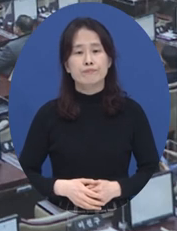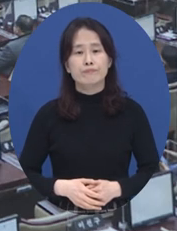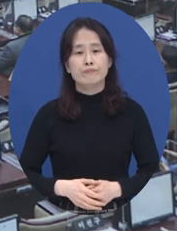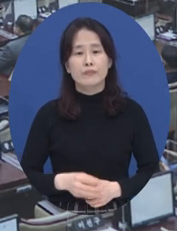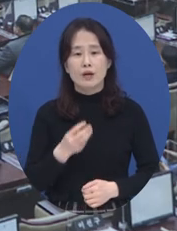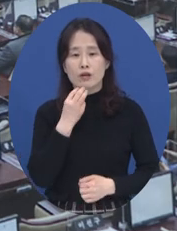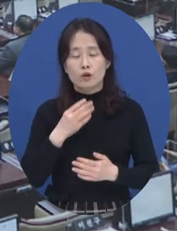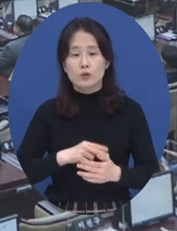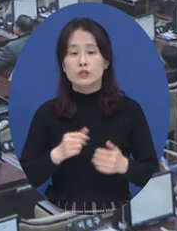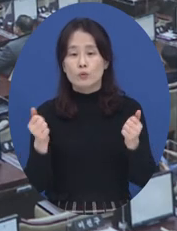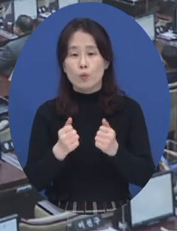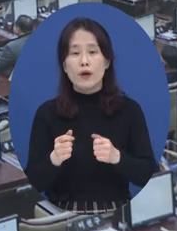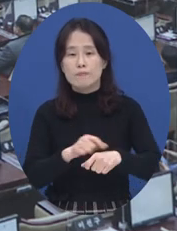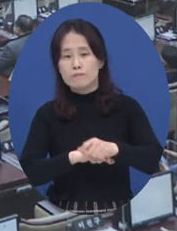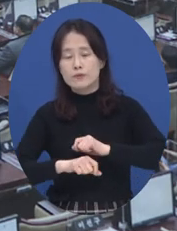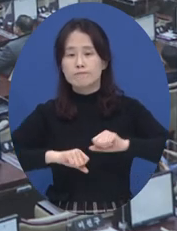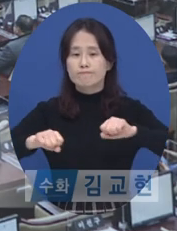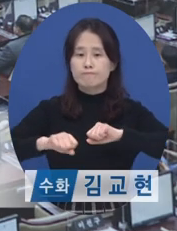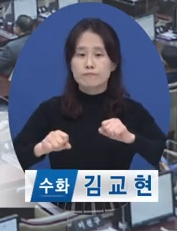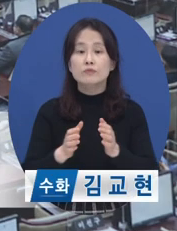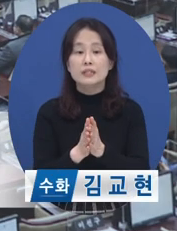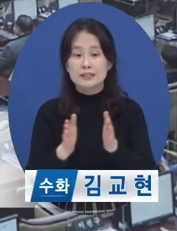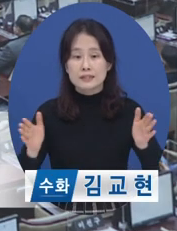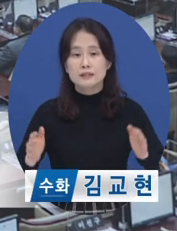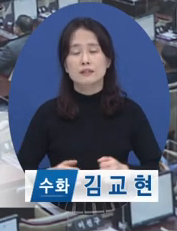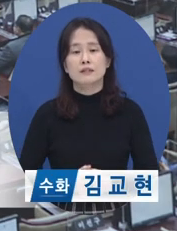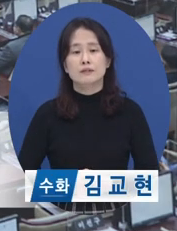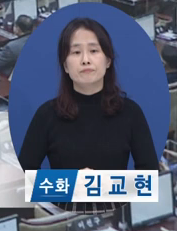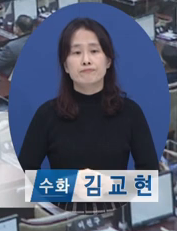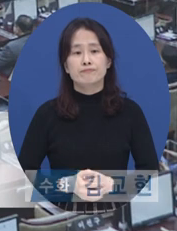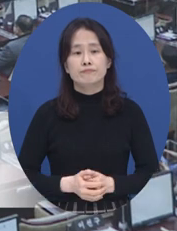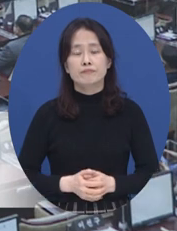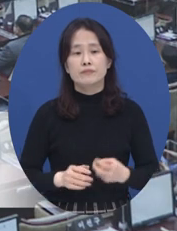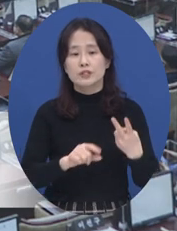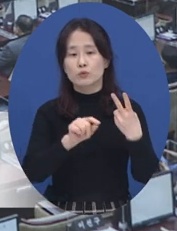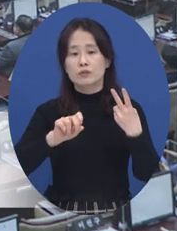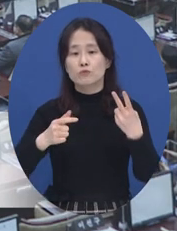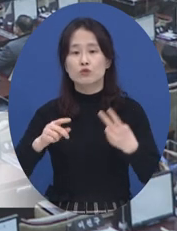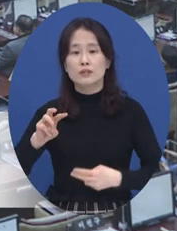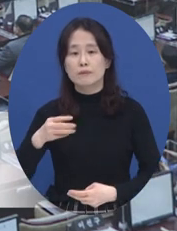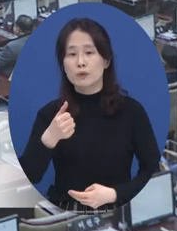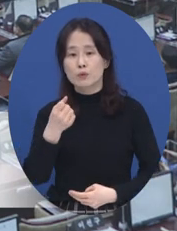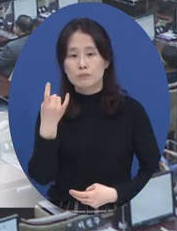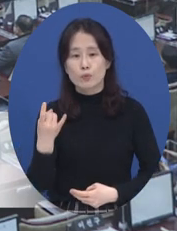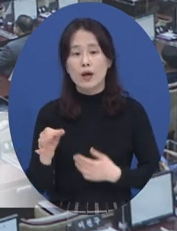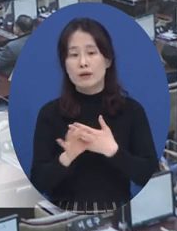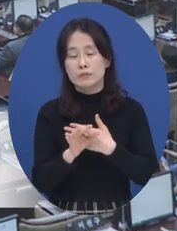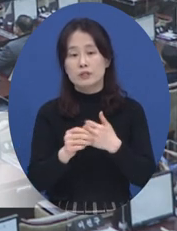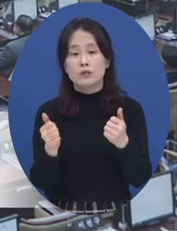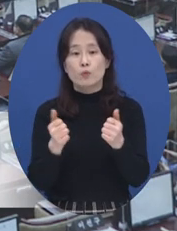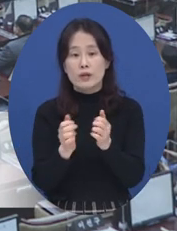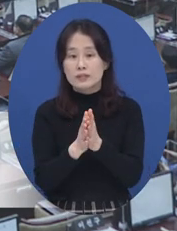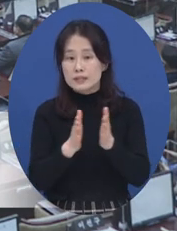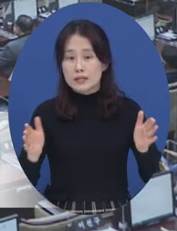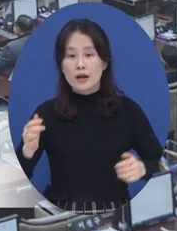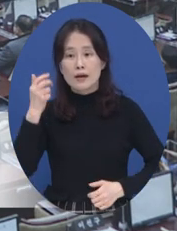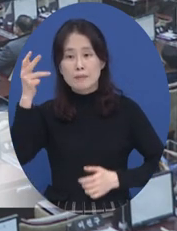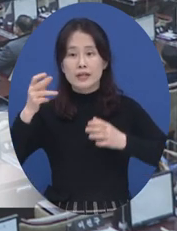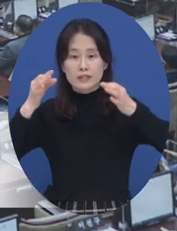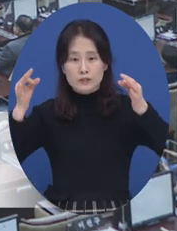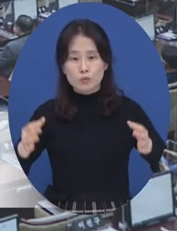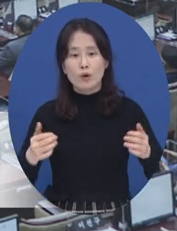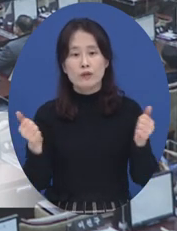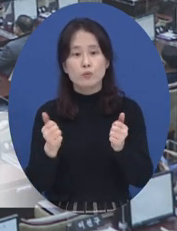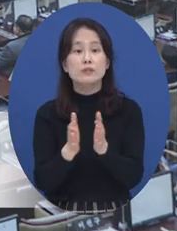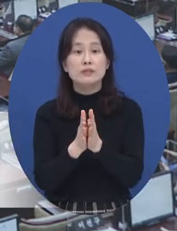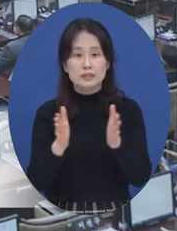경기도 의회의 본격적인 올해 활동이 시작됐습니다. 16일 제350회 임시회 개회로 8일간의 의사